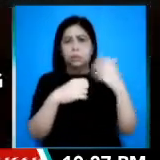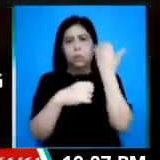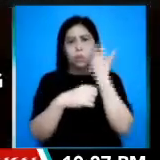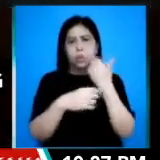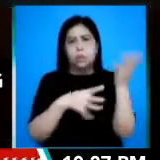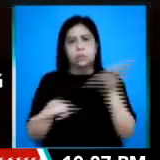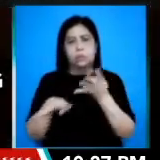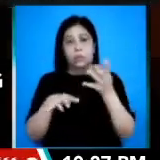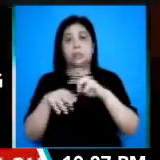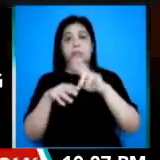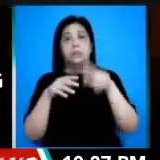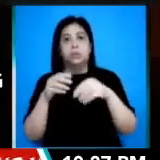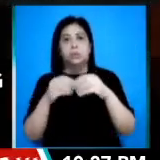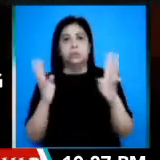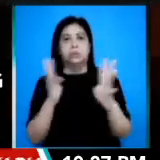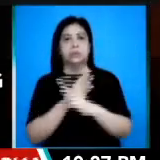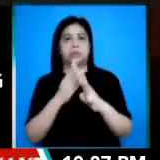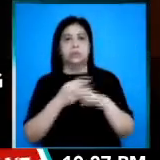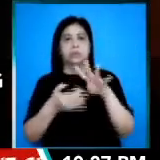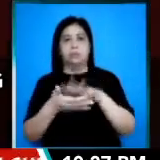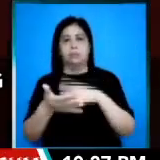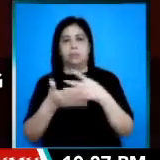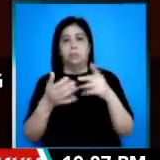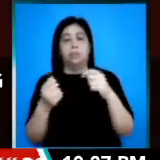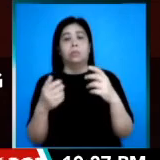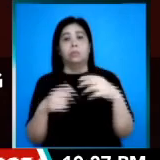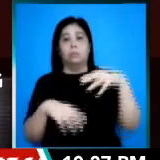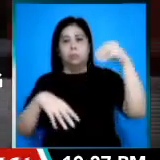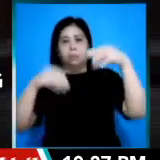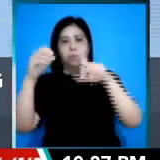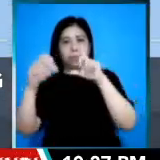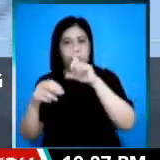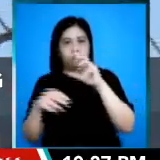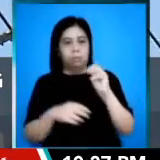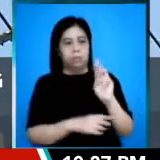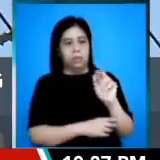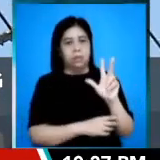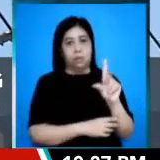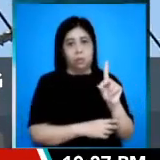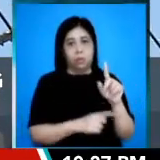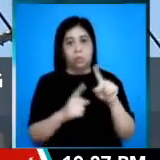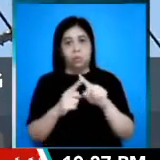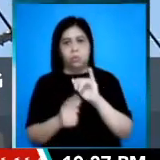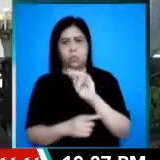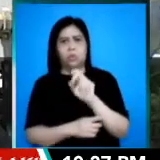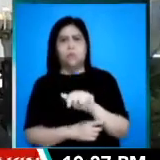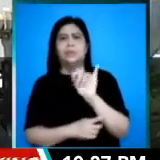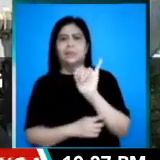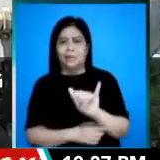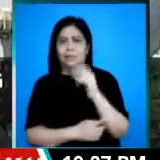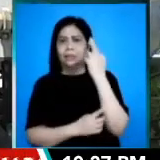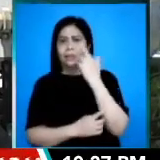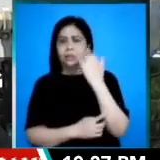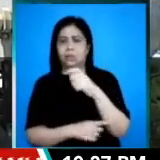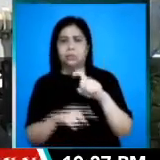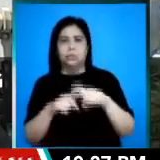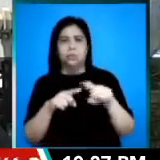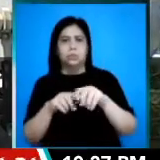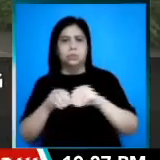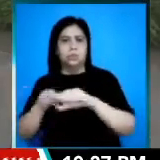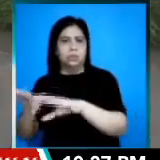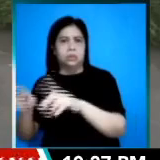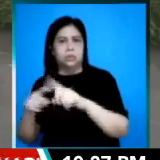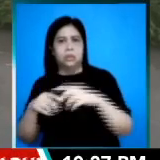ito sa rotational brownout sa Luzon mula May 31 hanggang June 1. Ito ang dinadahilan ng ilang power distributor sa pagtataas